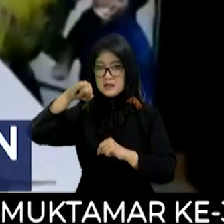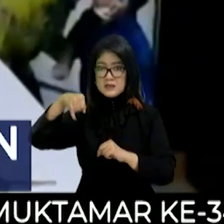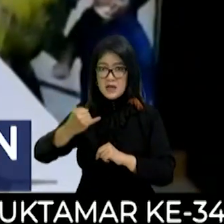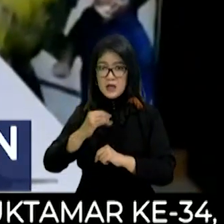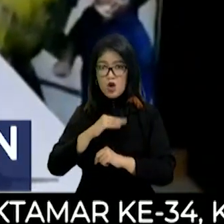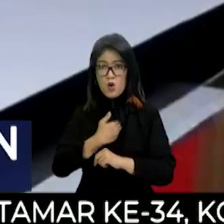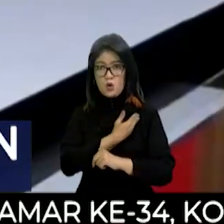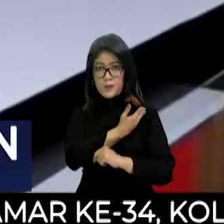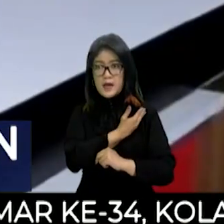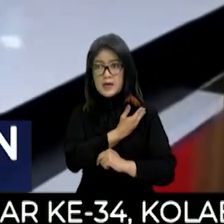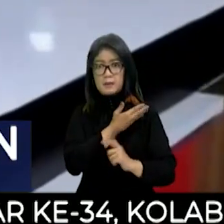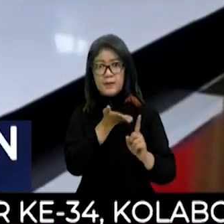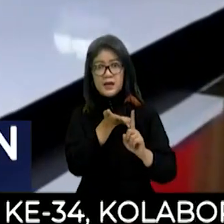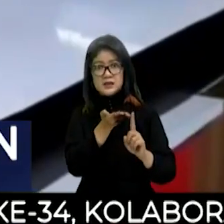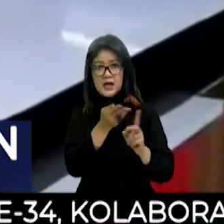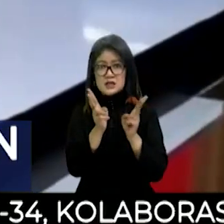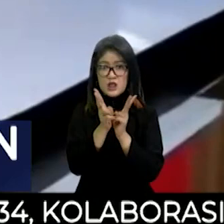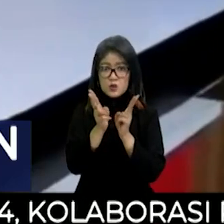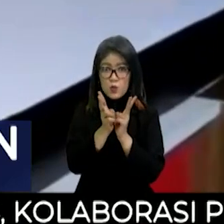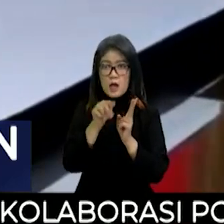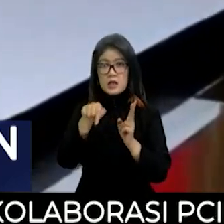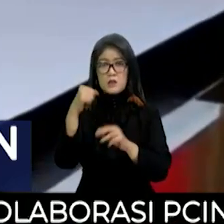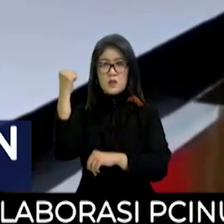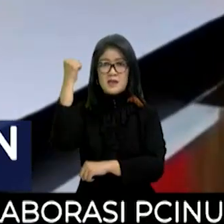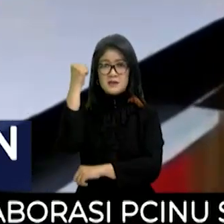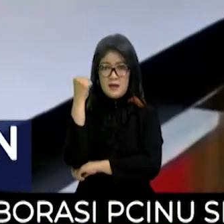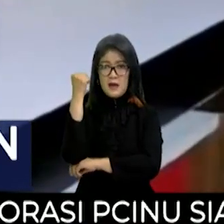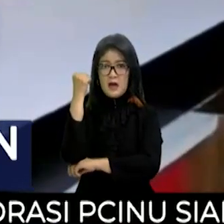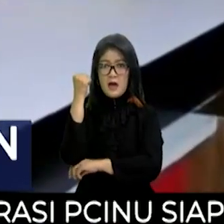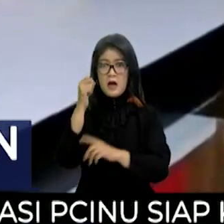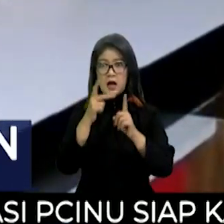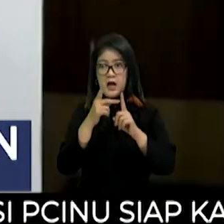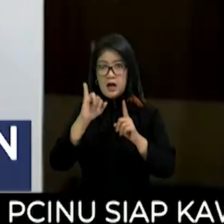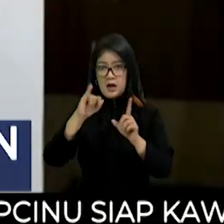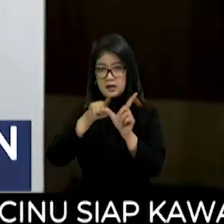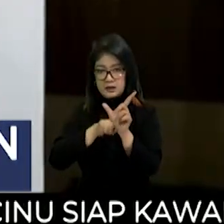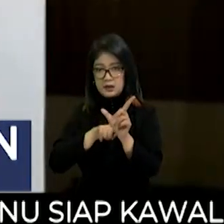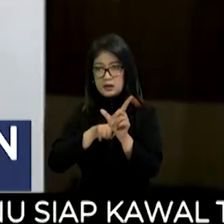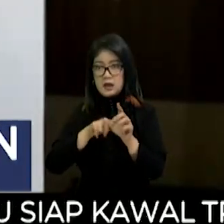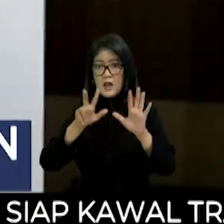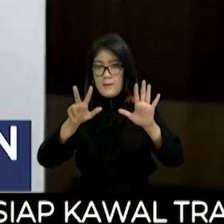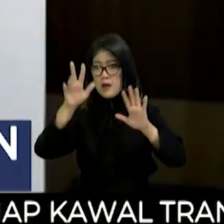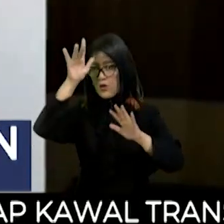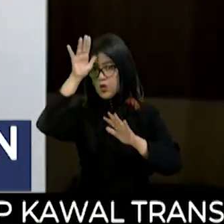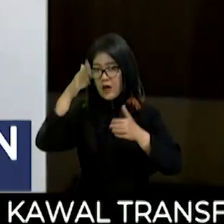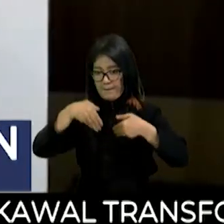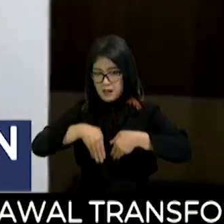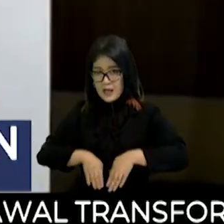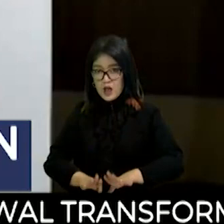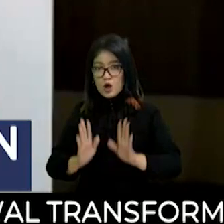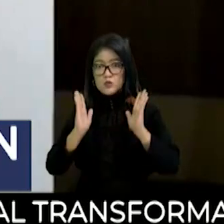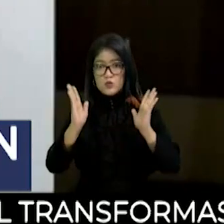Wirawan. Sementara dari keseluruhan korban, 8 diantaranya sudah melahirkan, di mana 7 diantaranya yang telah